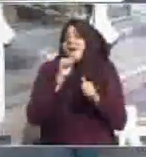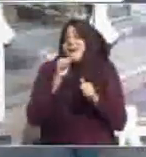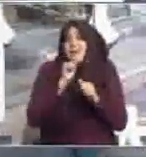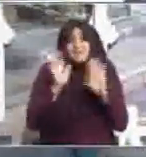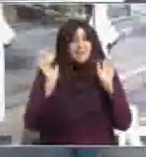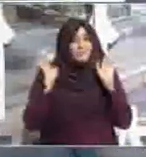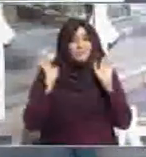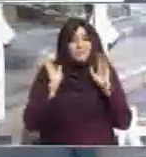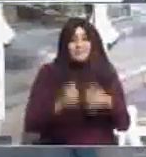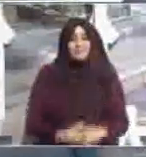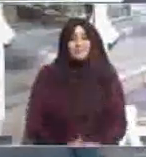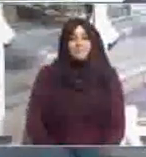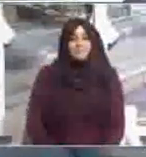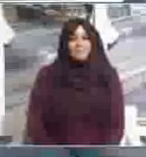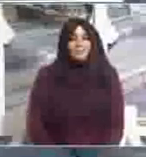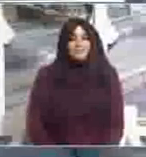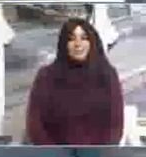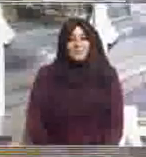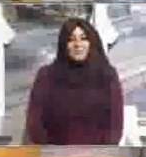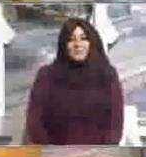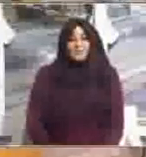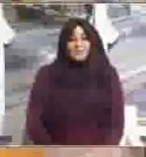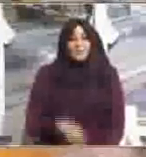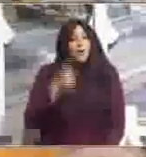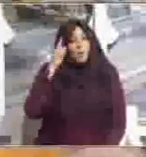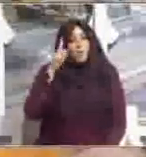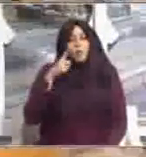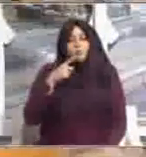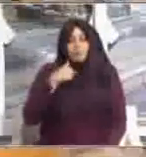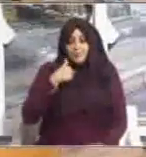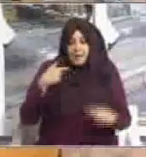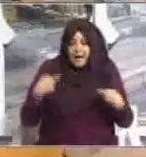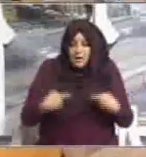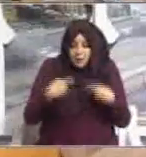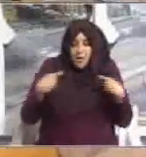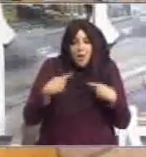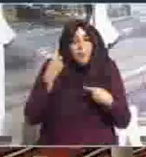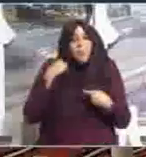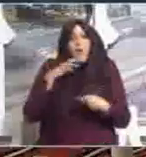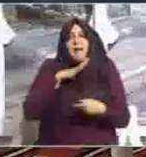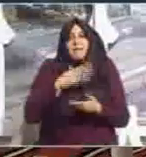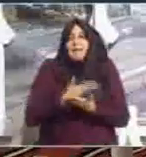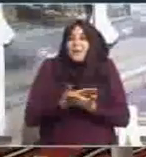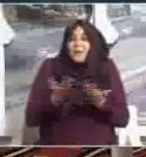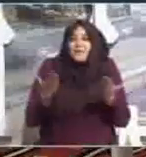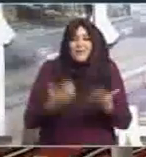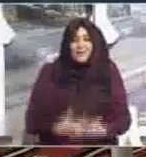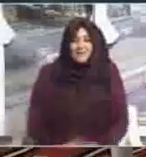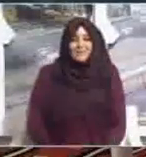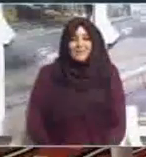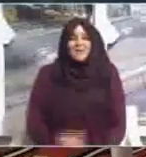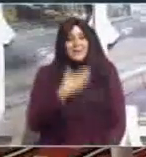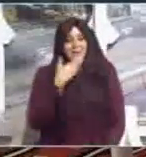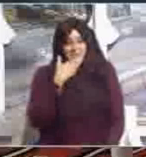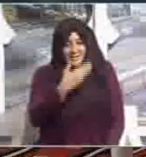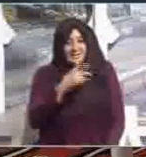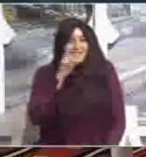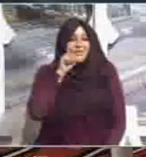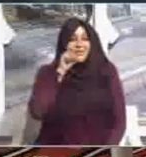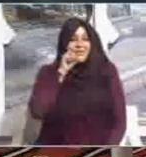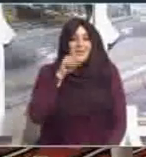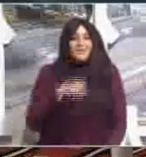بشيء طيب هذا باش يعني يربي نفسه على ماذا؟ على التواضع. شكرا جزيلا دكتور الشيخ